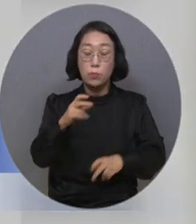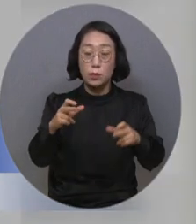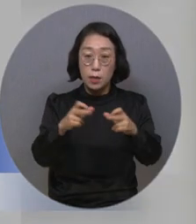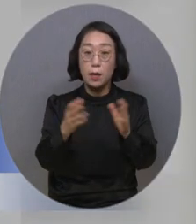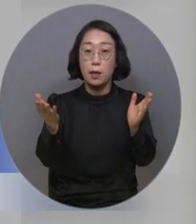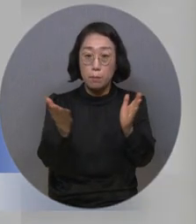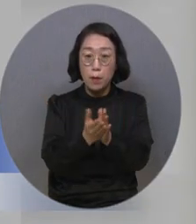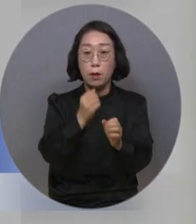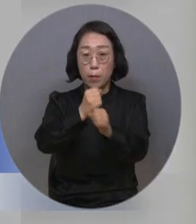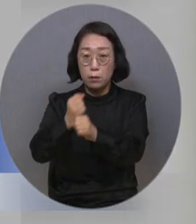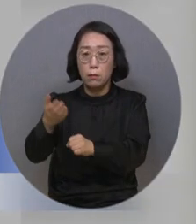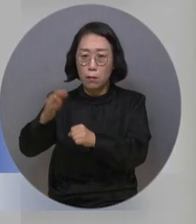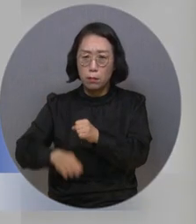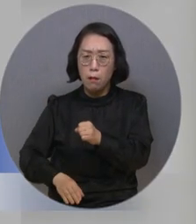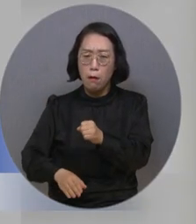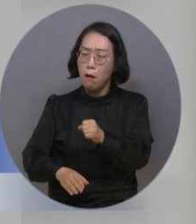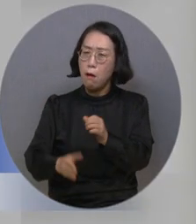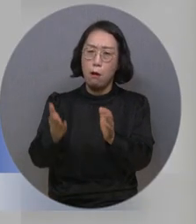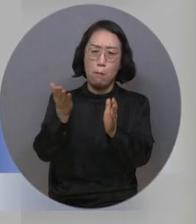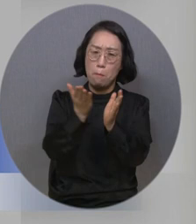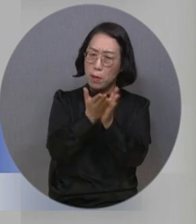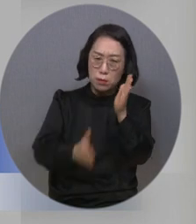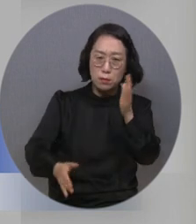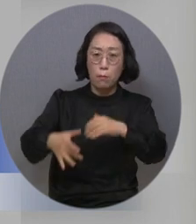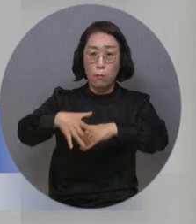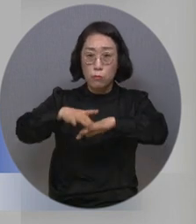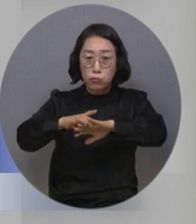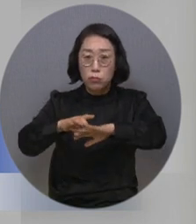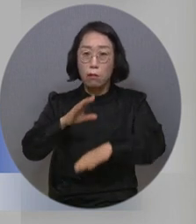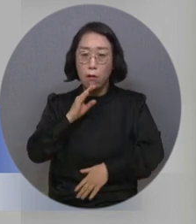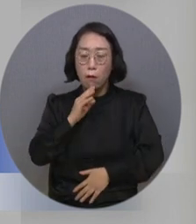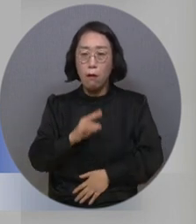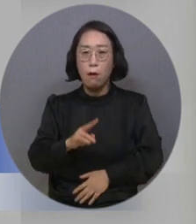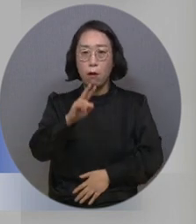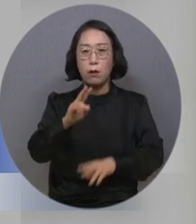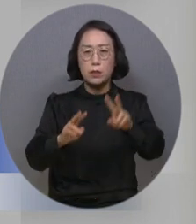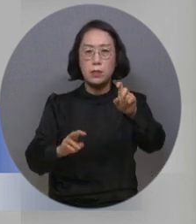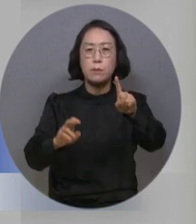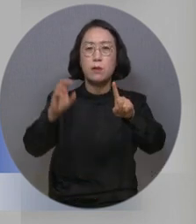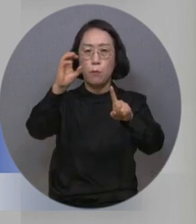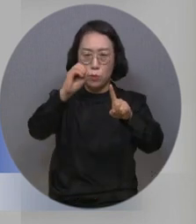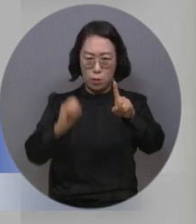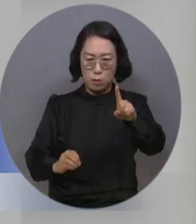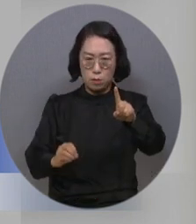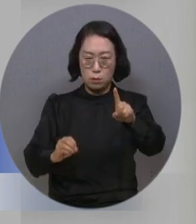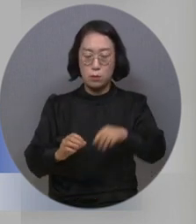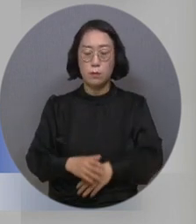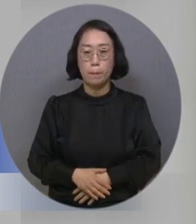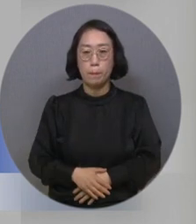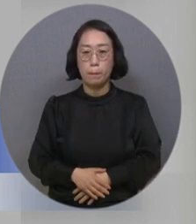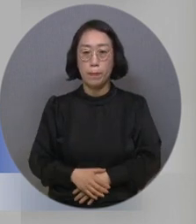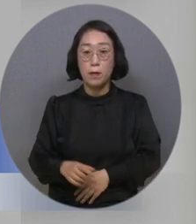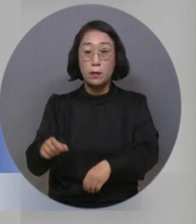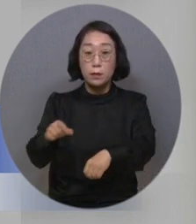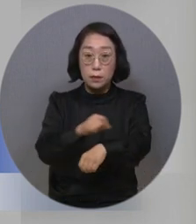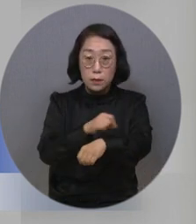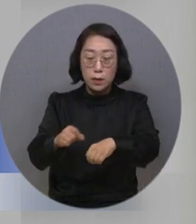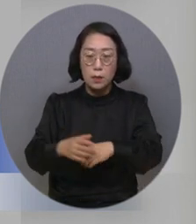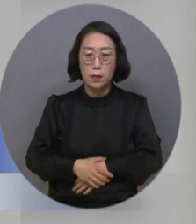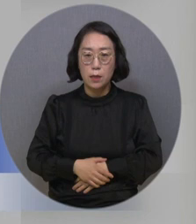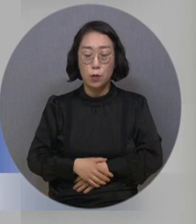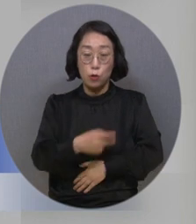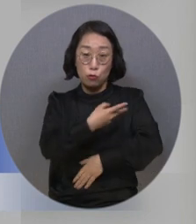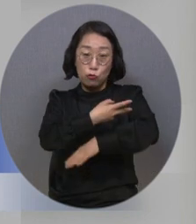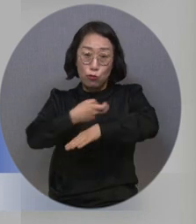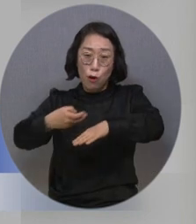있지만 부적합하게 설치되어 있는 부적성 설치율은 무려 21%나 됐습니다 특히 물기가